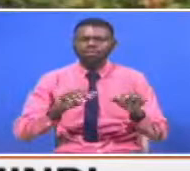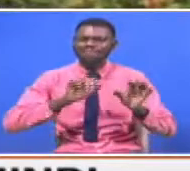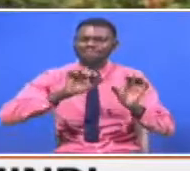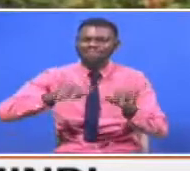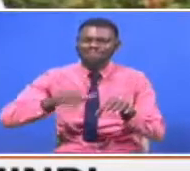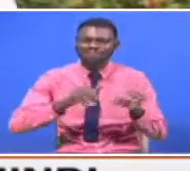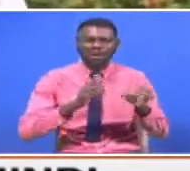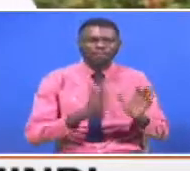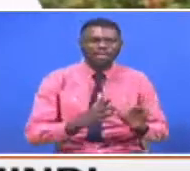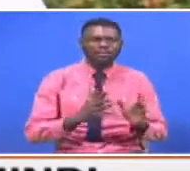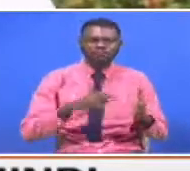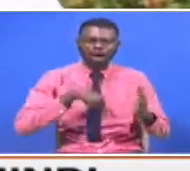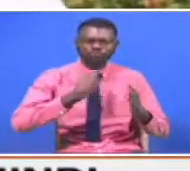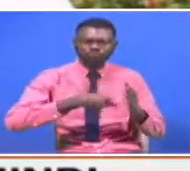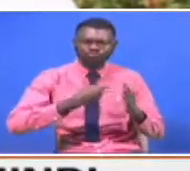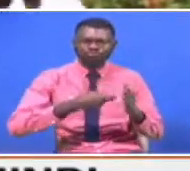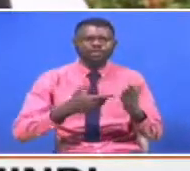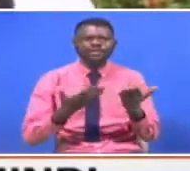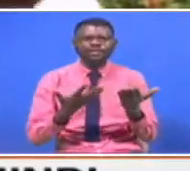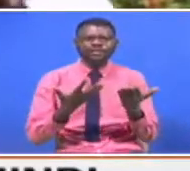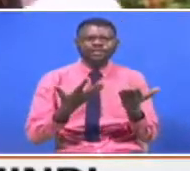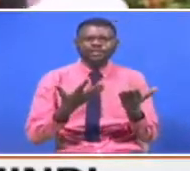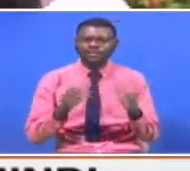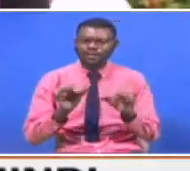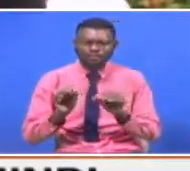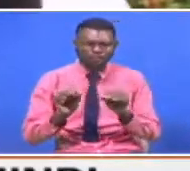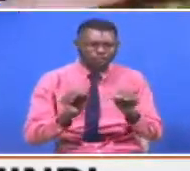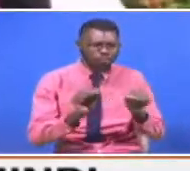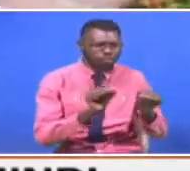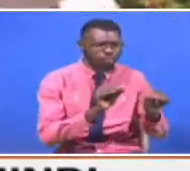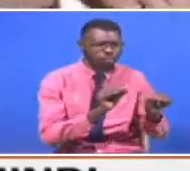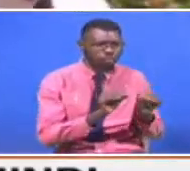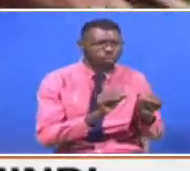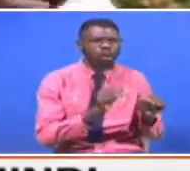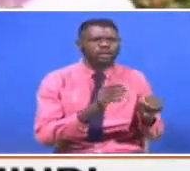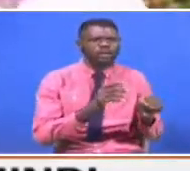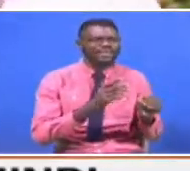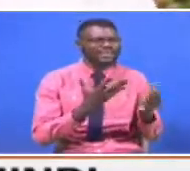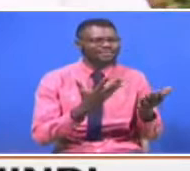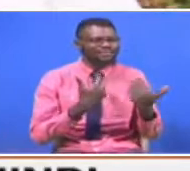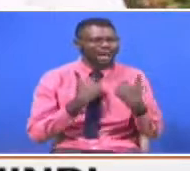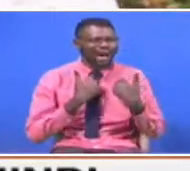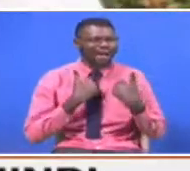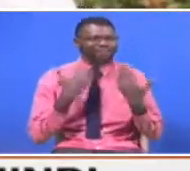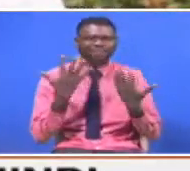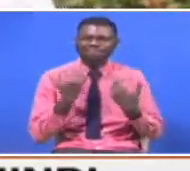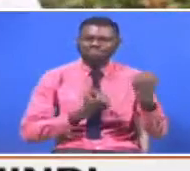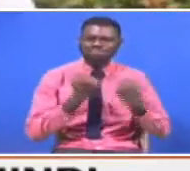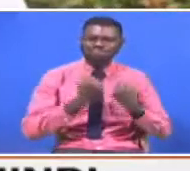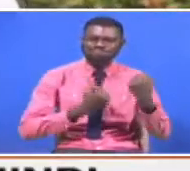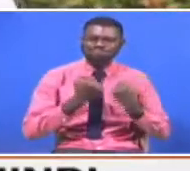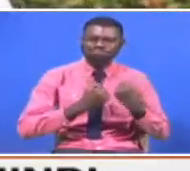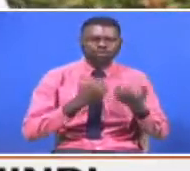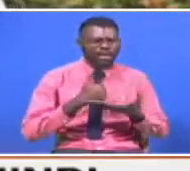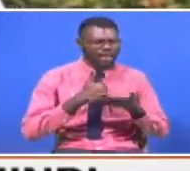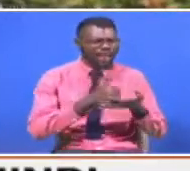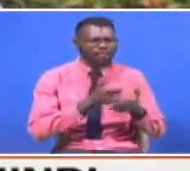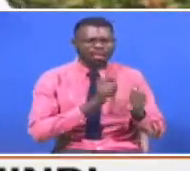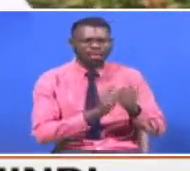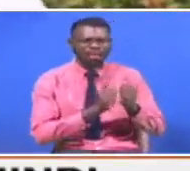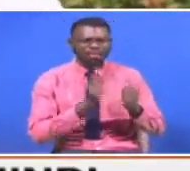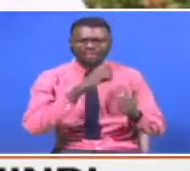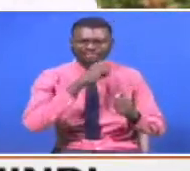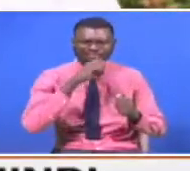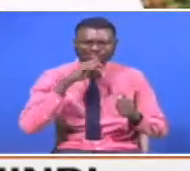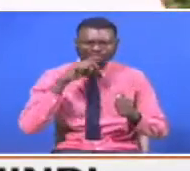mobile, ikikuja inakaushia wewe, inapelekwa na tractor inakaushia wewe mahindi, unawekwa gunia zako